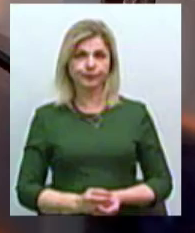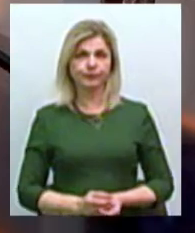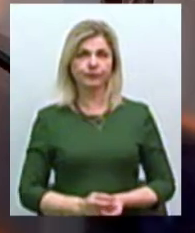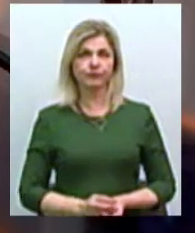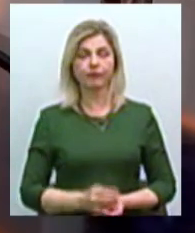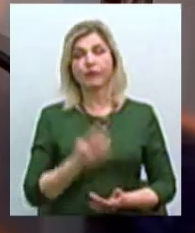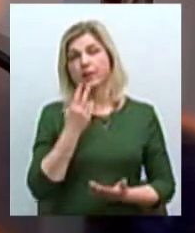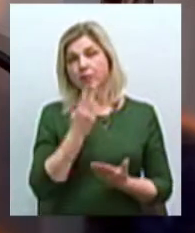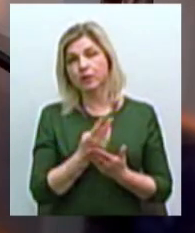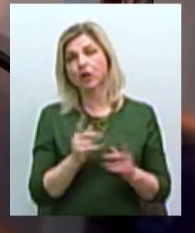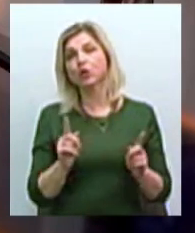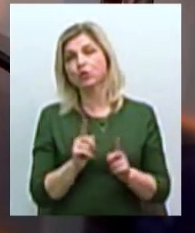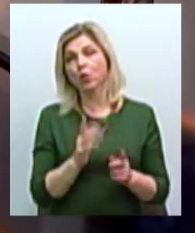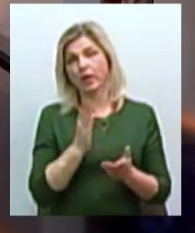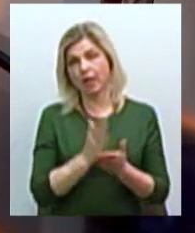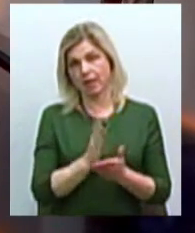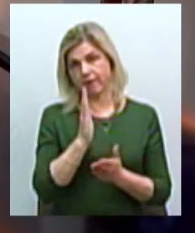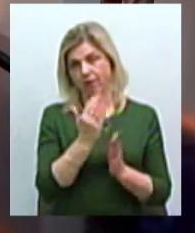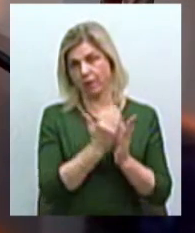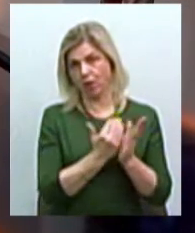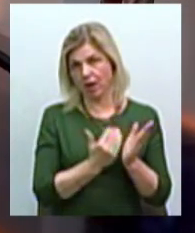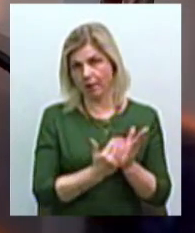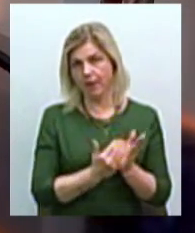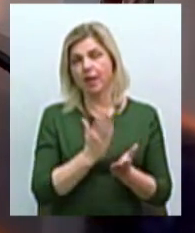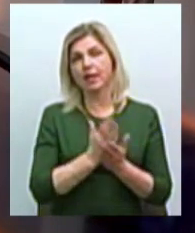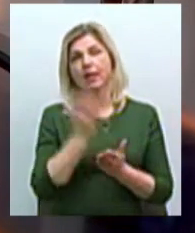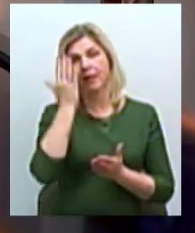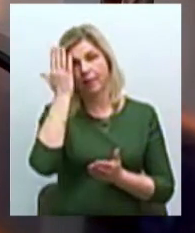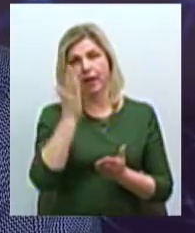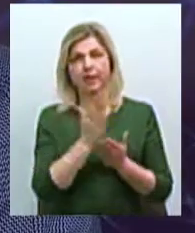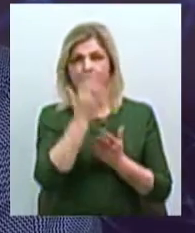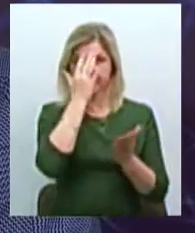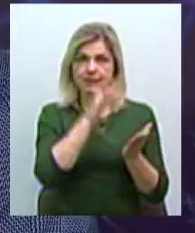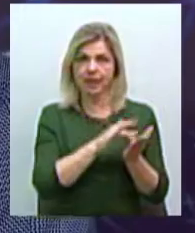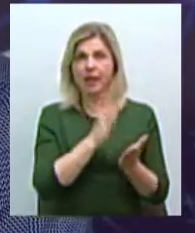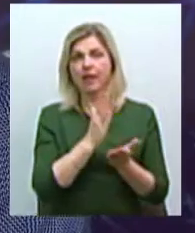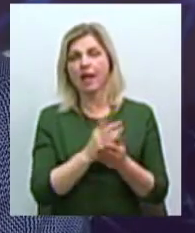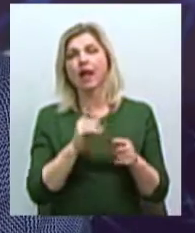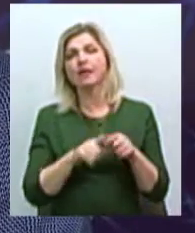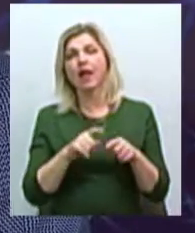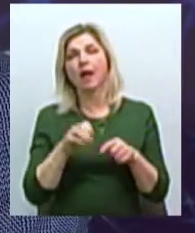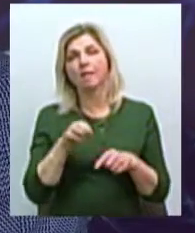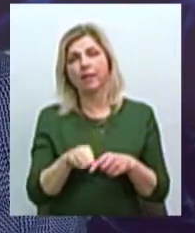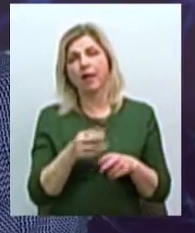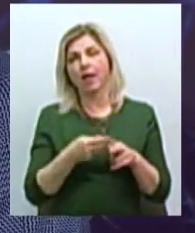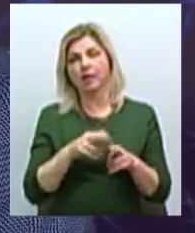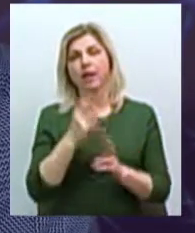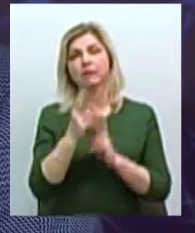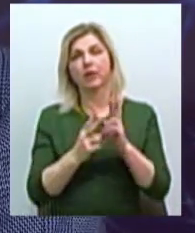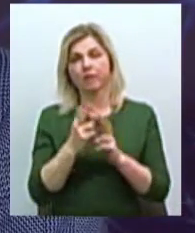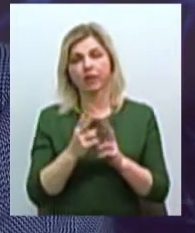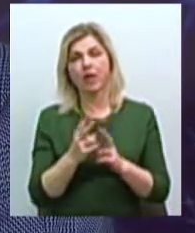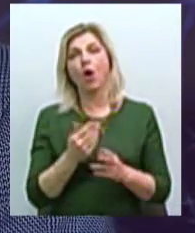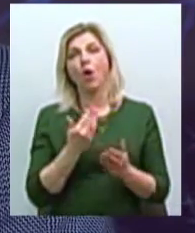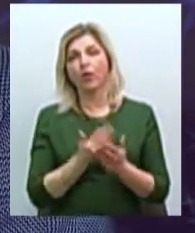Смотря что мы имеем в виду по словам программа, да, потому что есть намерение, есть цели и есть темп этой модернизации, которая проходит сегодня в городе.